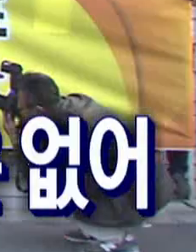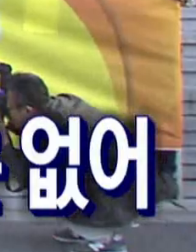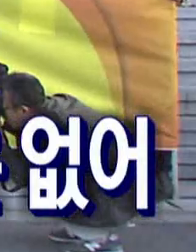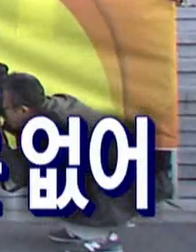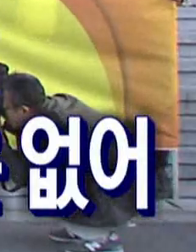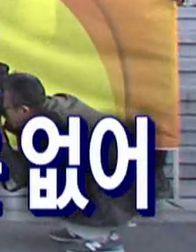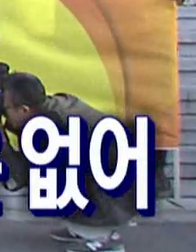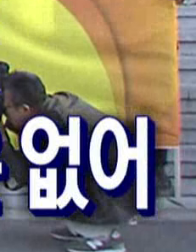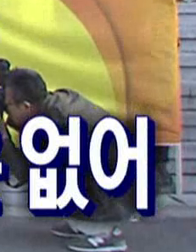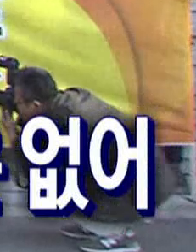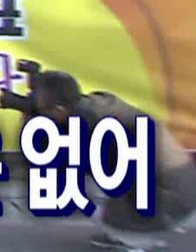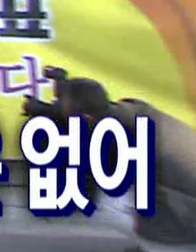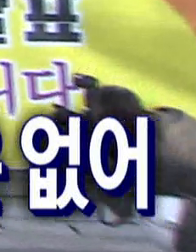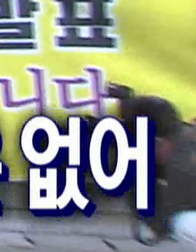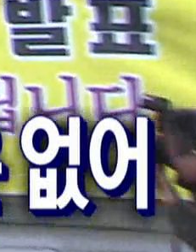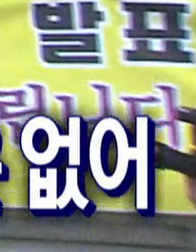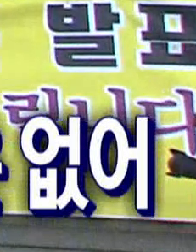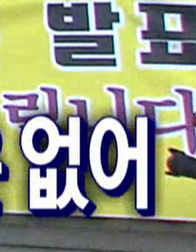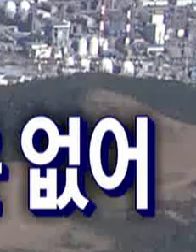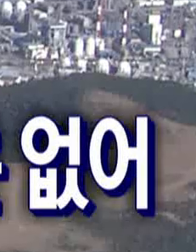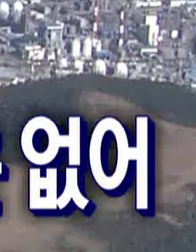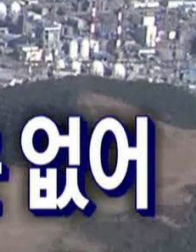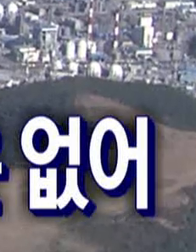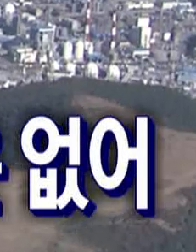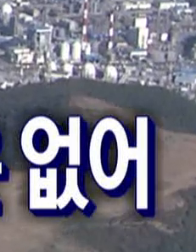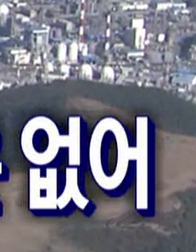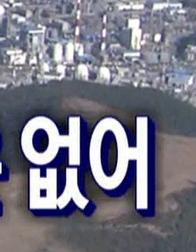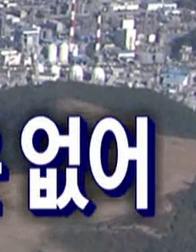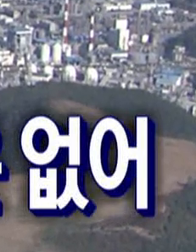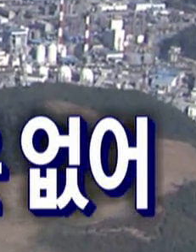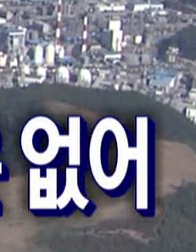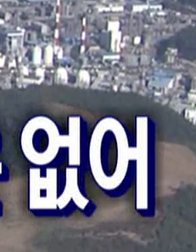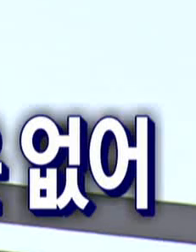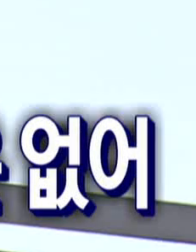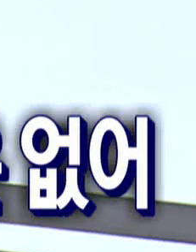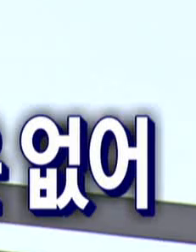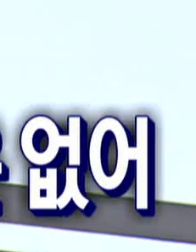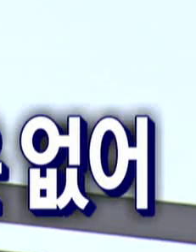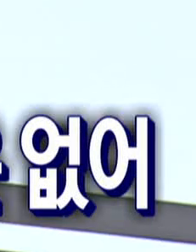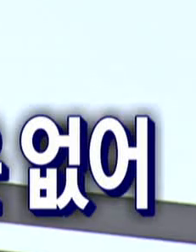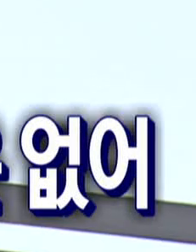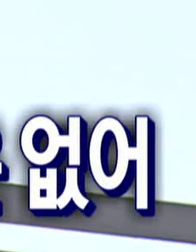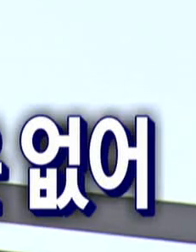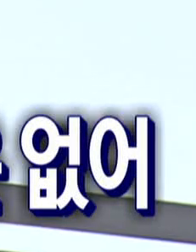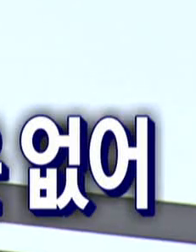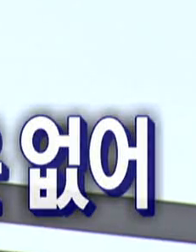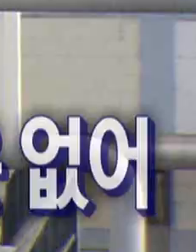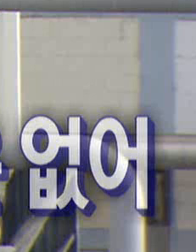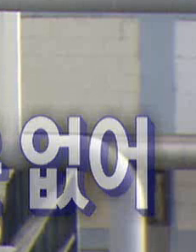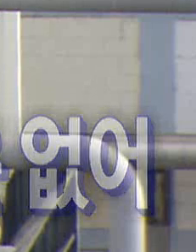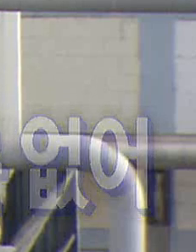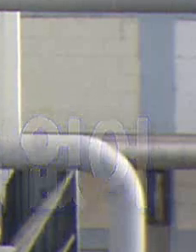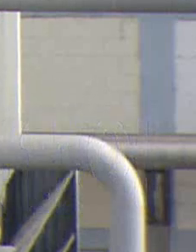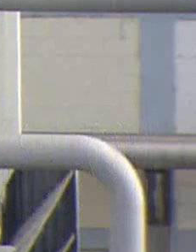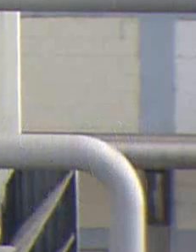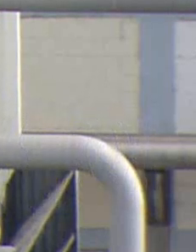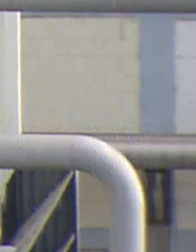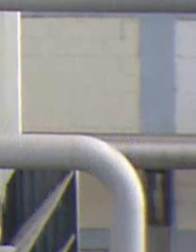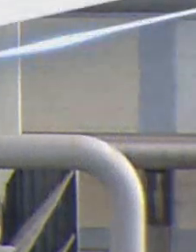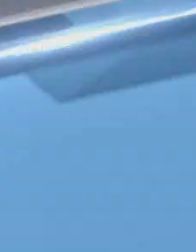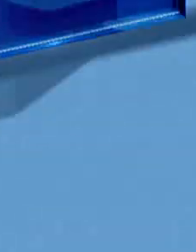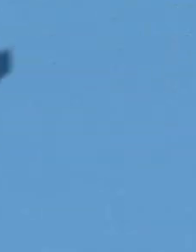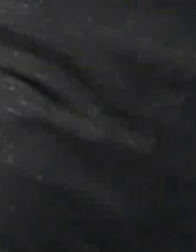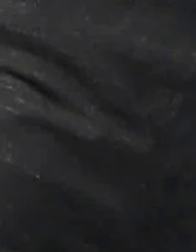관련해 해당 기업들이 사과의 뜻을 밝혔습니다. 하지만 구체적인 대책은 없고 대부분 기존 입장을 반복하는 수준에 그치고